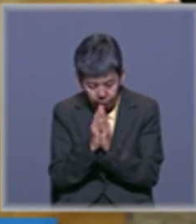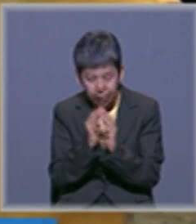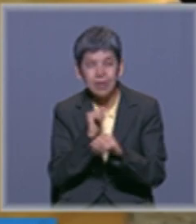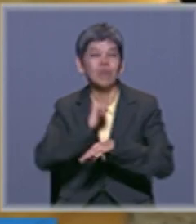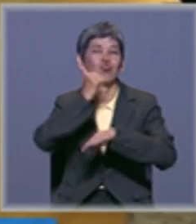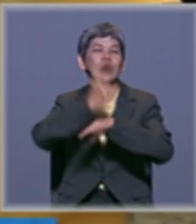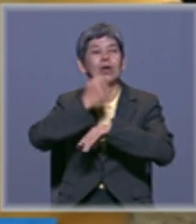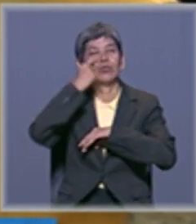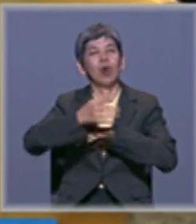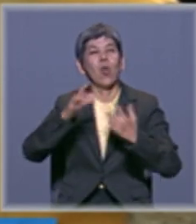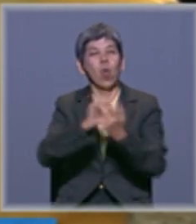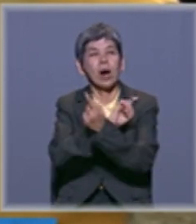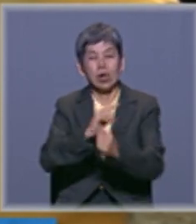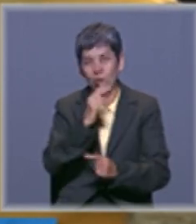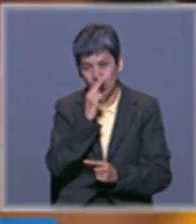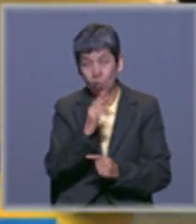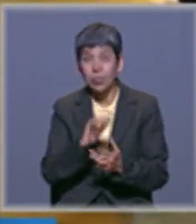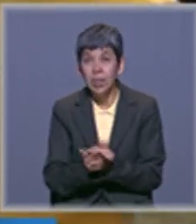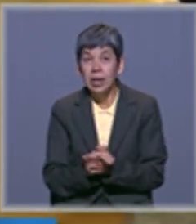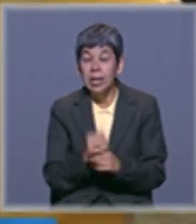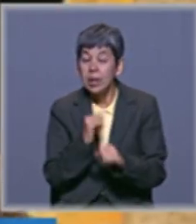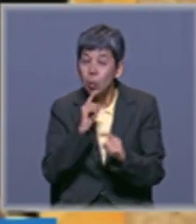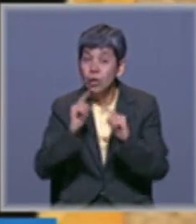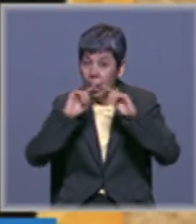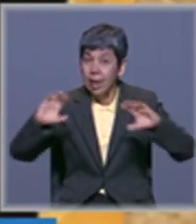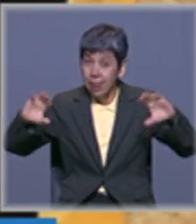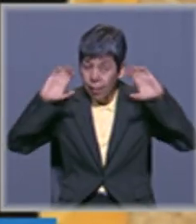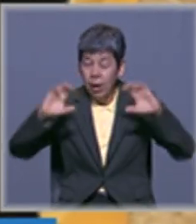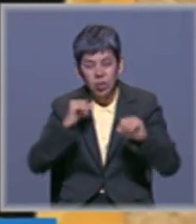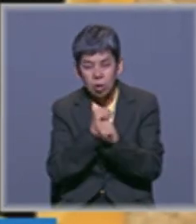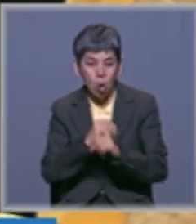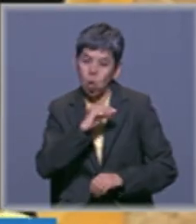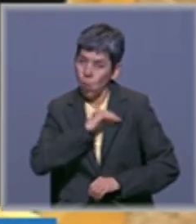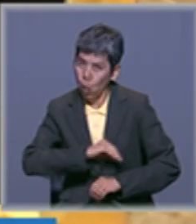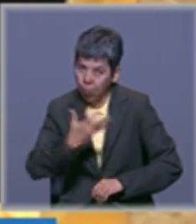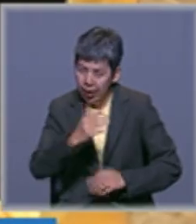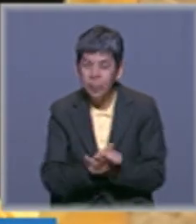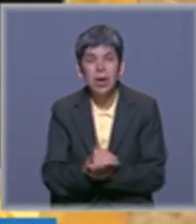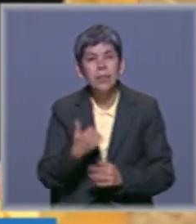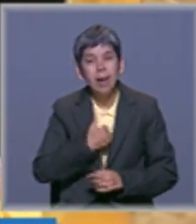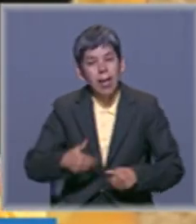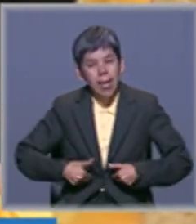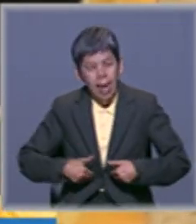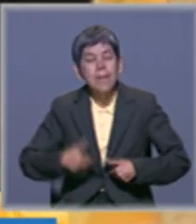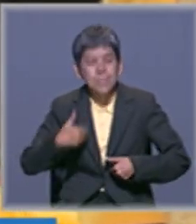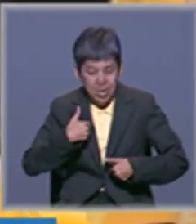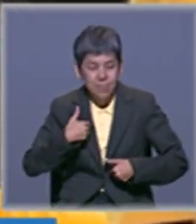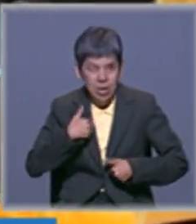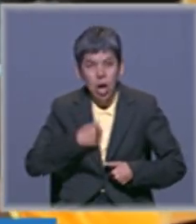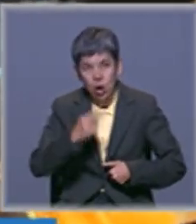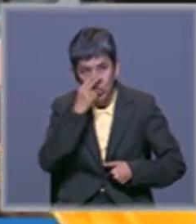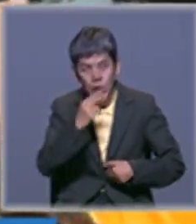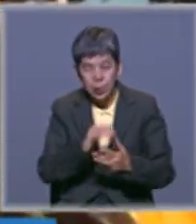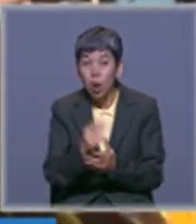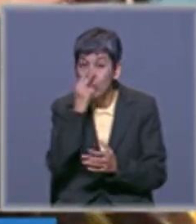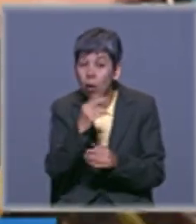ใหญ่ตามประเพณีฟังพลเอกเปรมพูดถึงรัฐบาลพลเอกประยุทธ์ว่าไม่โกงรวมทั้งอารมณ์ขันของพลเอกเปรมในบรรยากาศที่เราไม่ค่อยเห็น